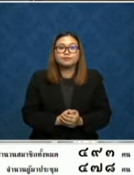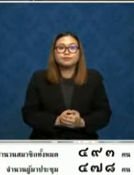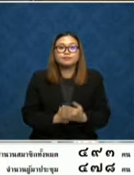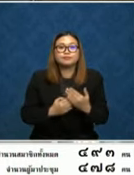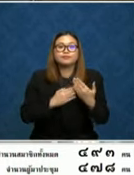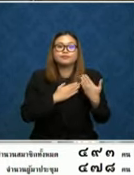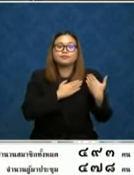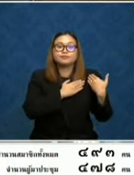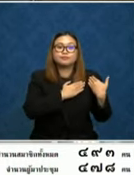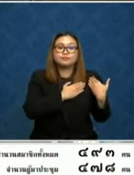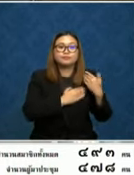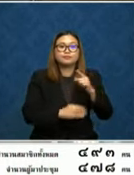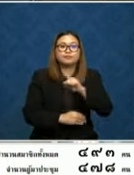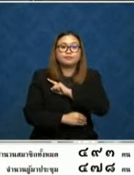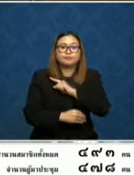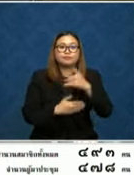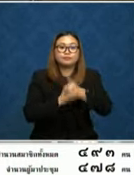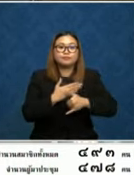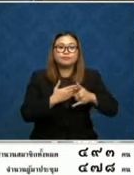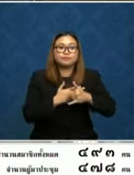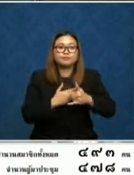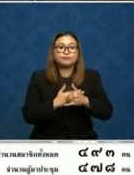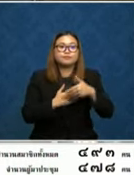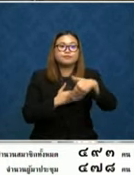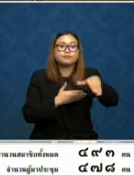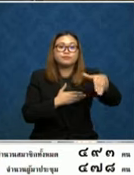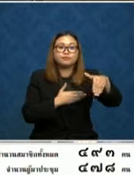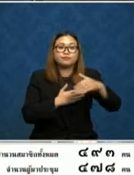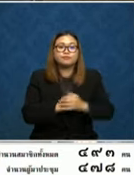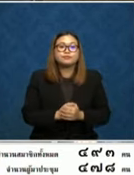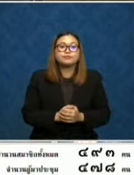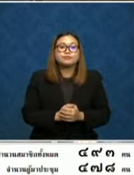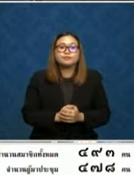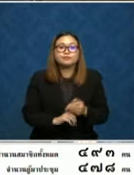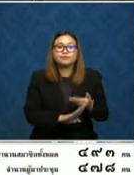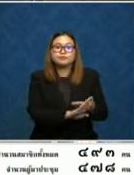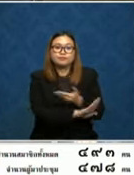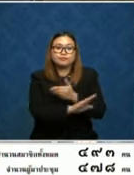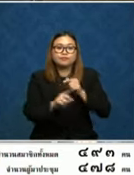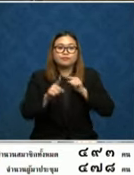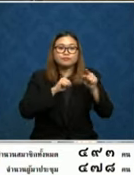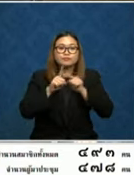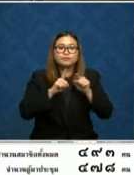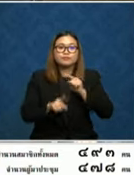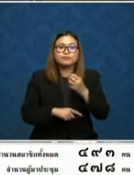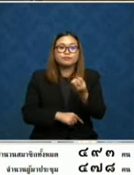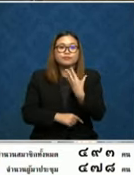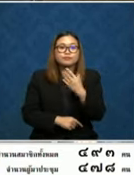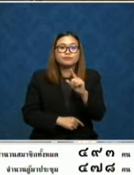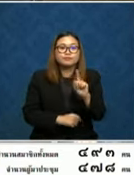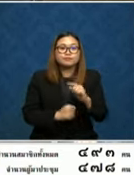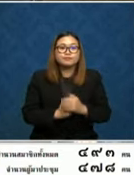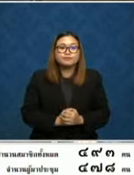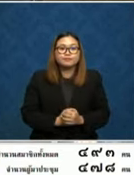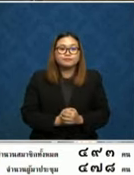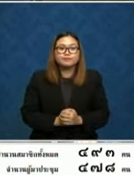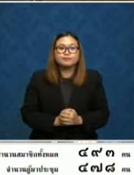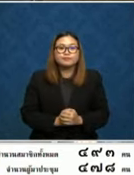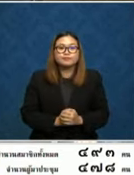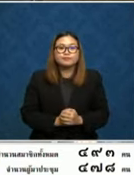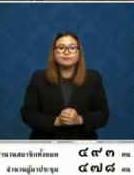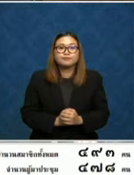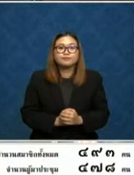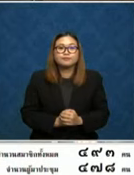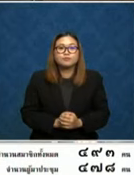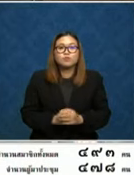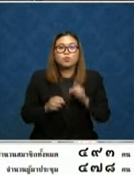ทรวงการต่างประเทศคล้ายๆกับที่ท่านสมาชิกท่านก่อนหน้านั้นได้พูดนะครับในเรื่องของการเสริมสร้างภาพลักษณ์ในเรื่องของการดึ